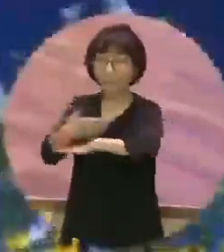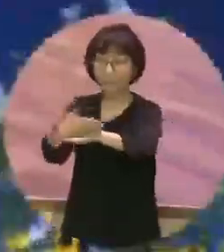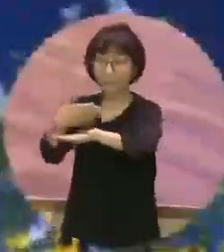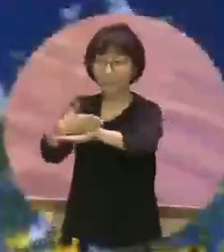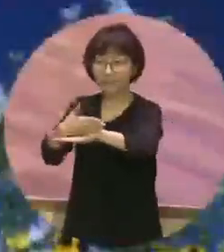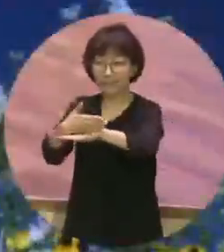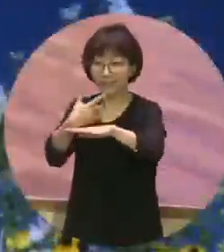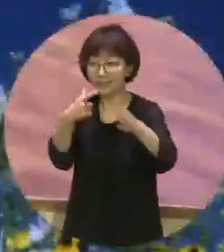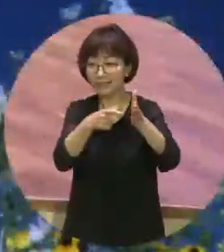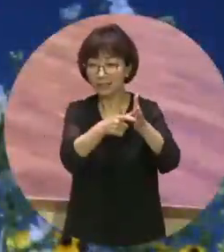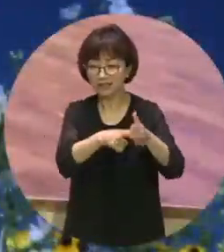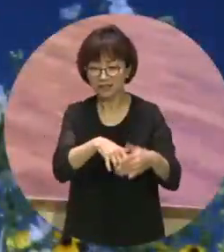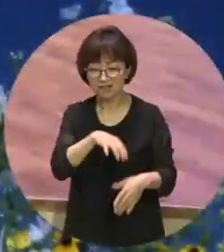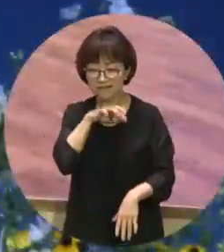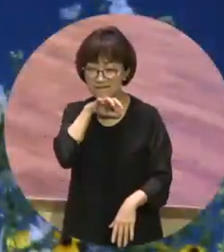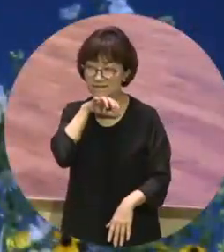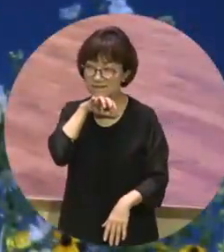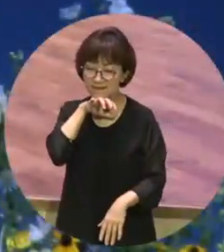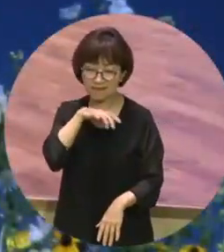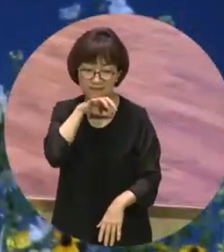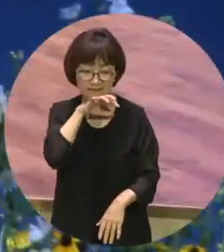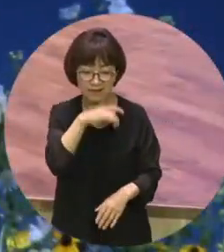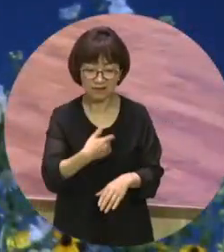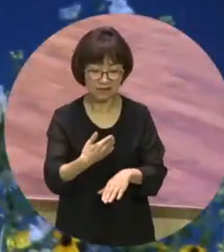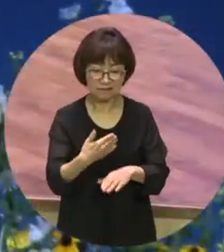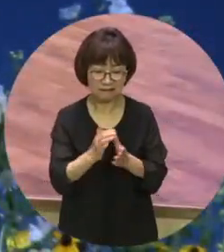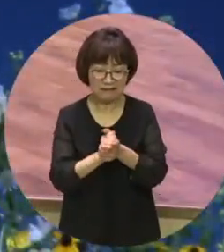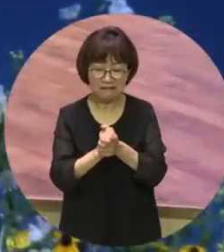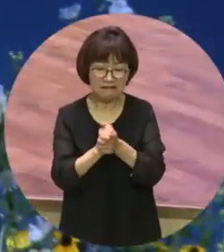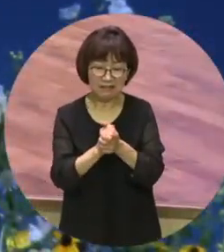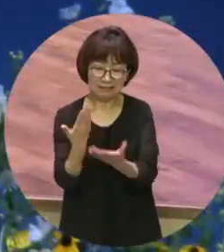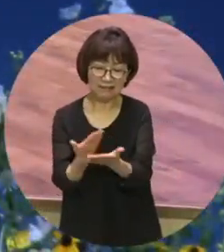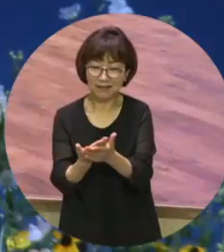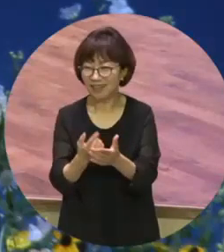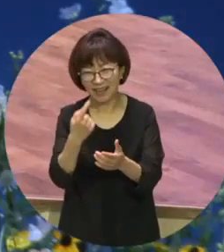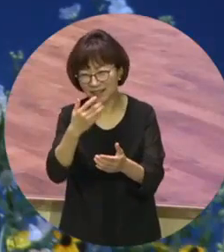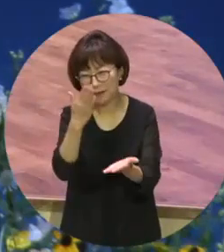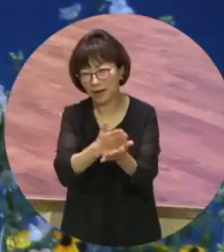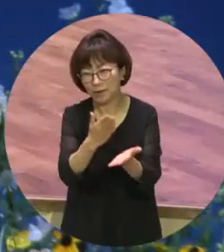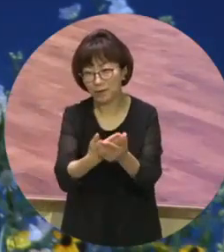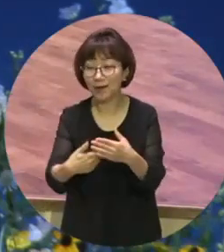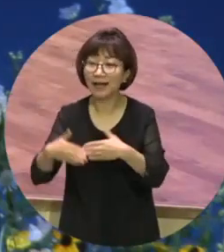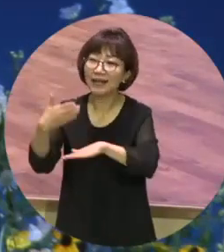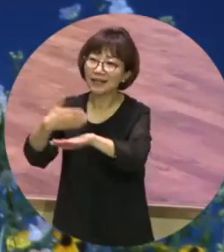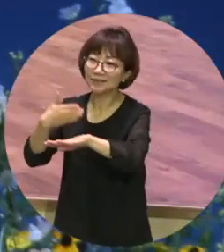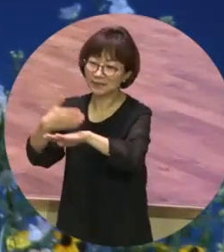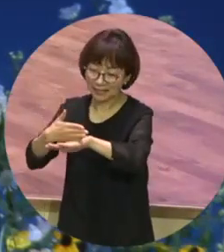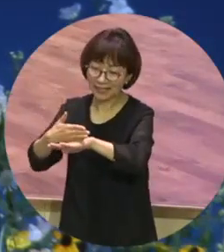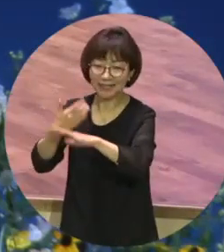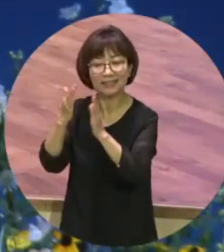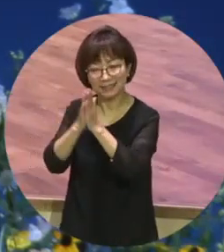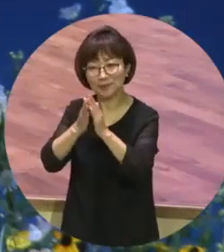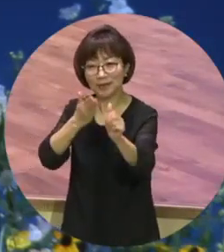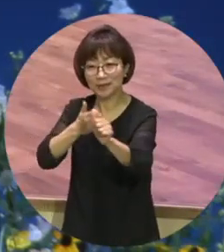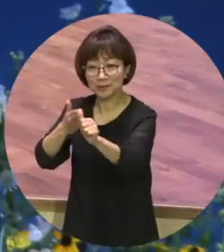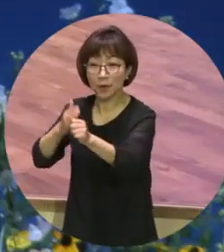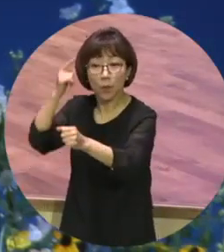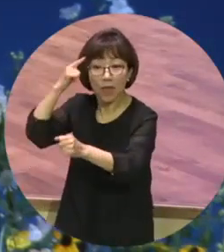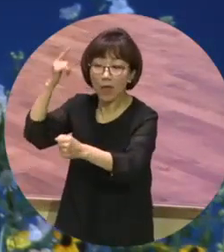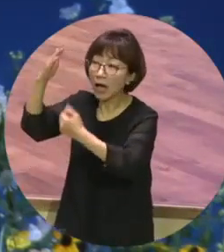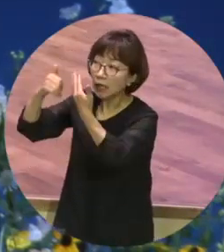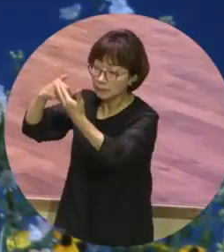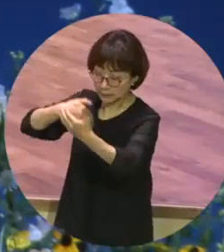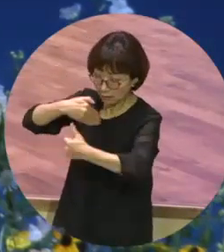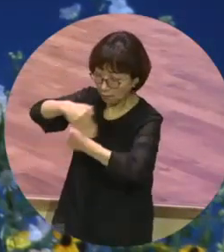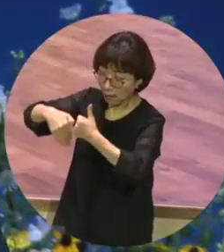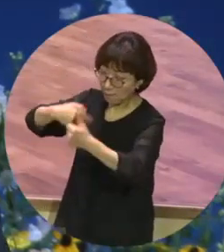기도도 불평하고 원망하고 막 그렇게 하늘 품고 하지 말고 감사함으로 기도해라. 네 행편 내가 다 알고 있다.